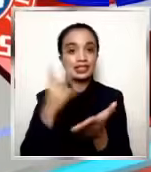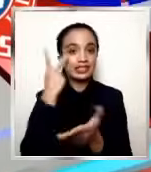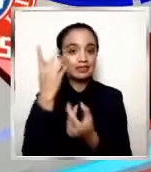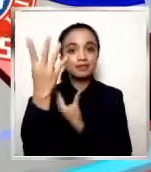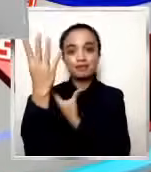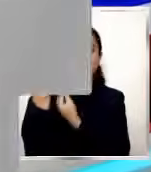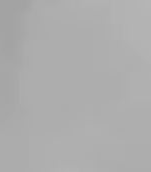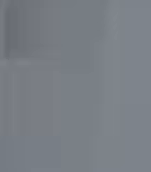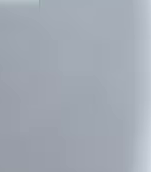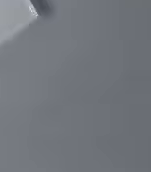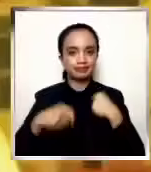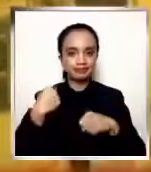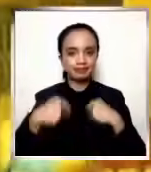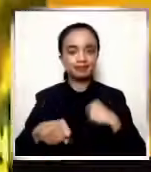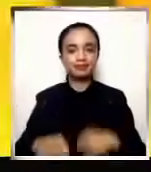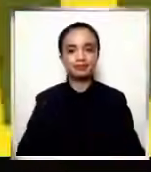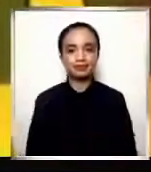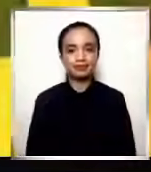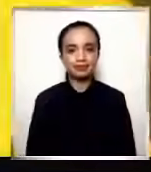Trinidad.